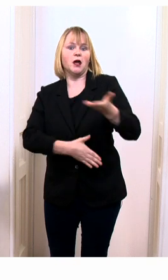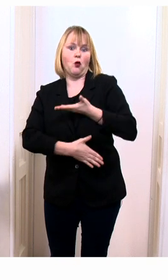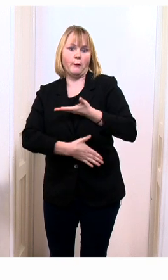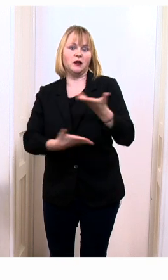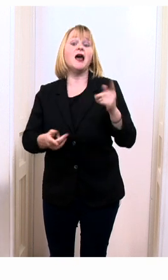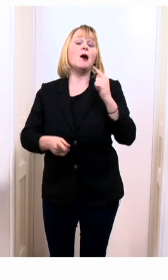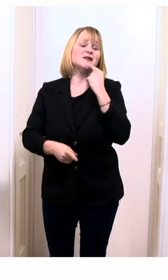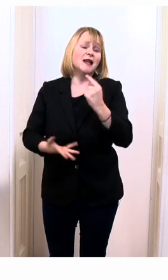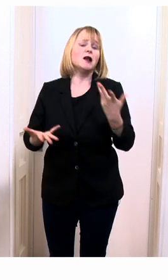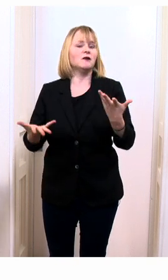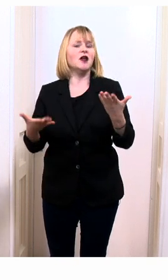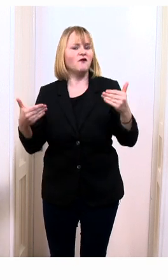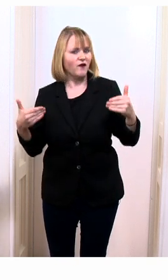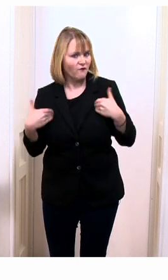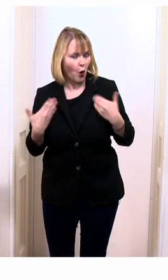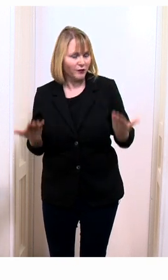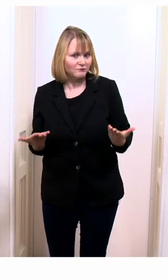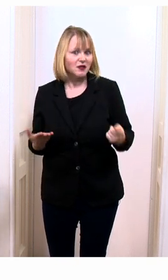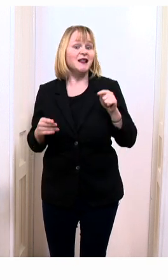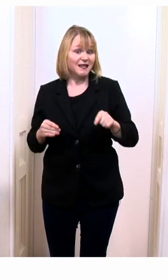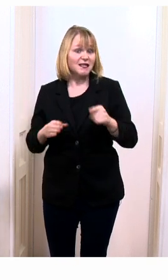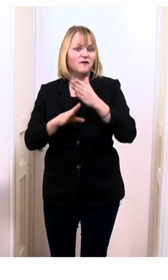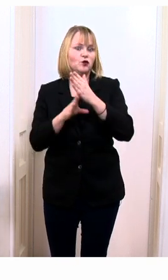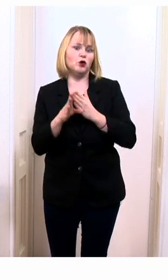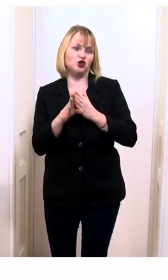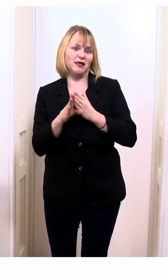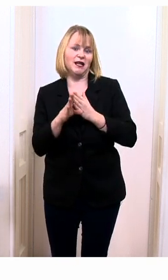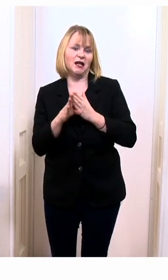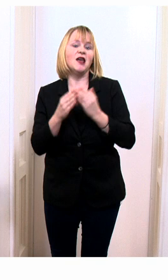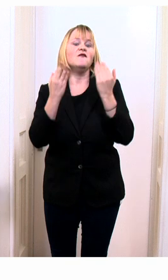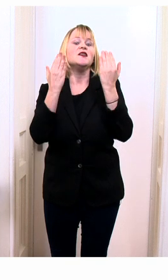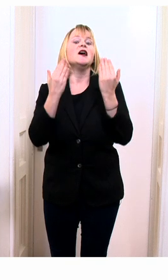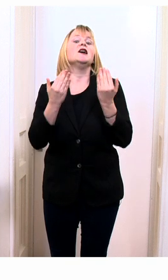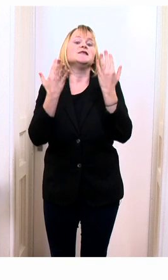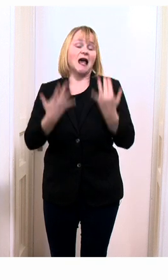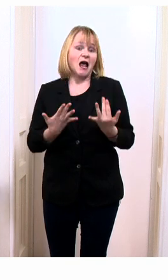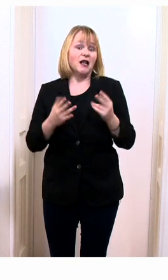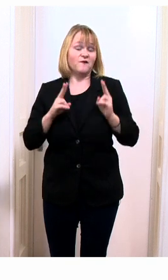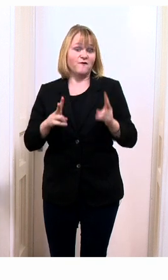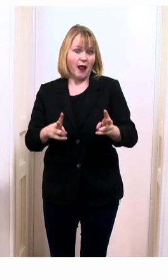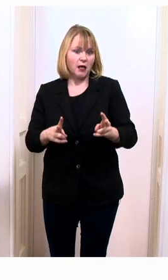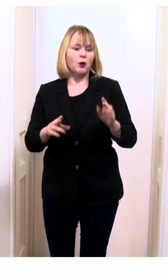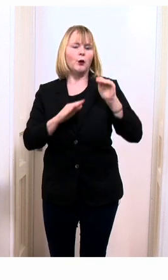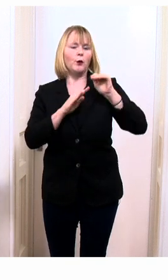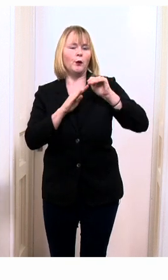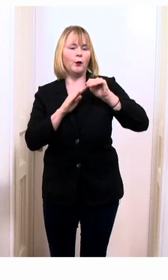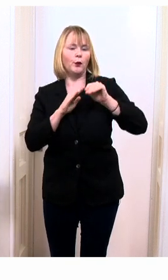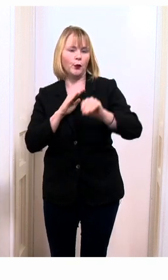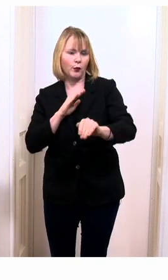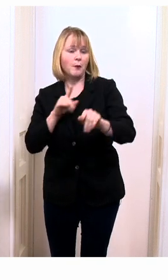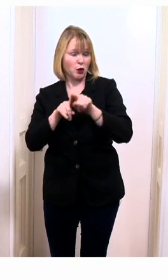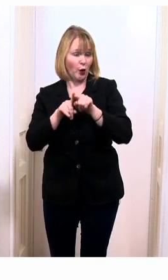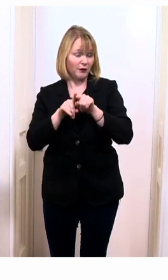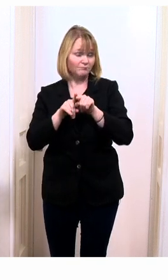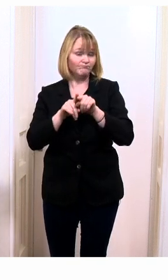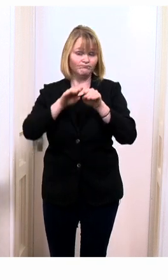Erfreulicherweise sind die durchschnittlichen Fallzahlen in den letzten 10 Tagen gesunken. Die Kurve zeigt in die richtige